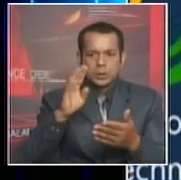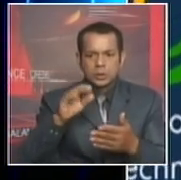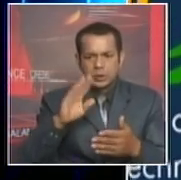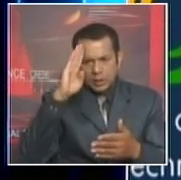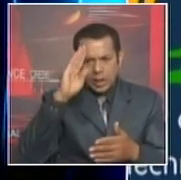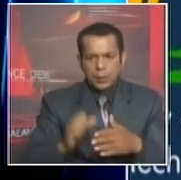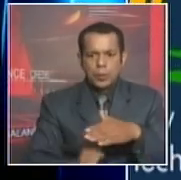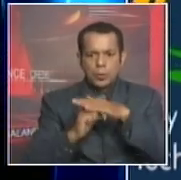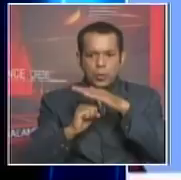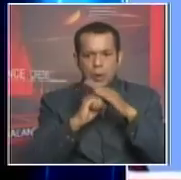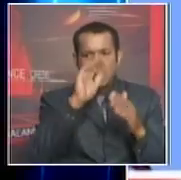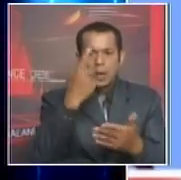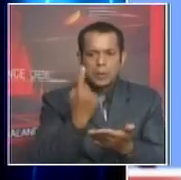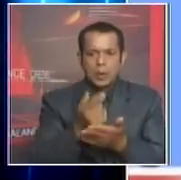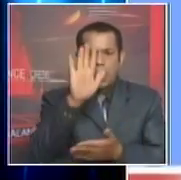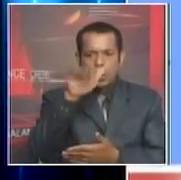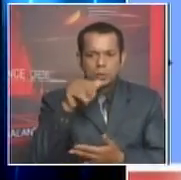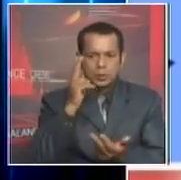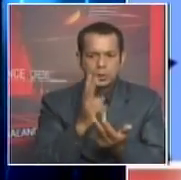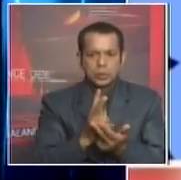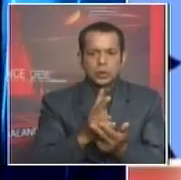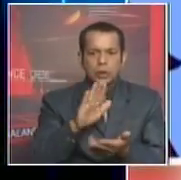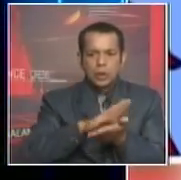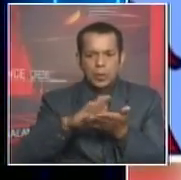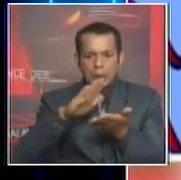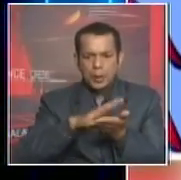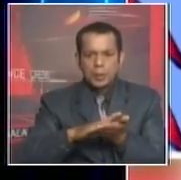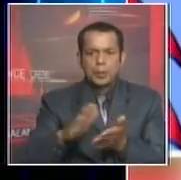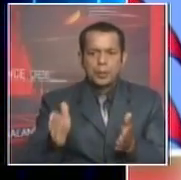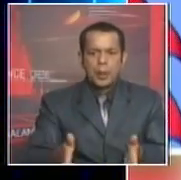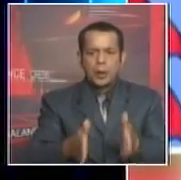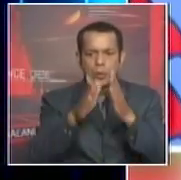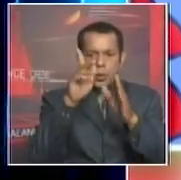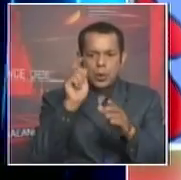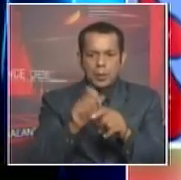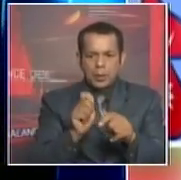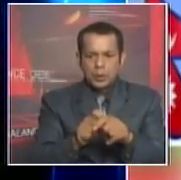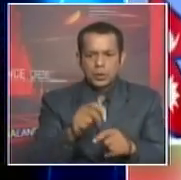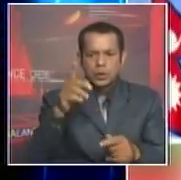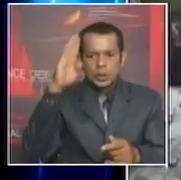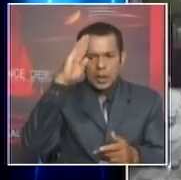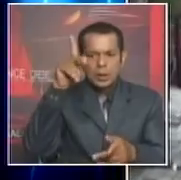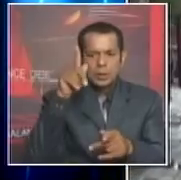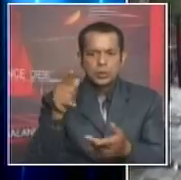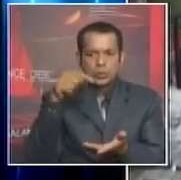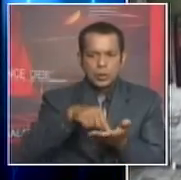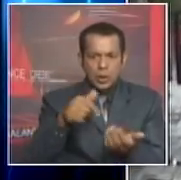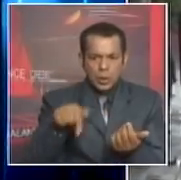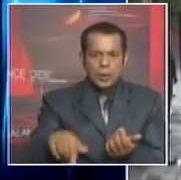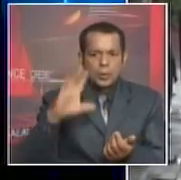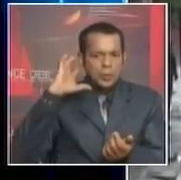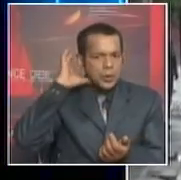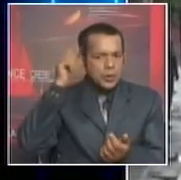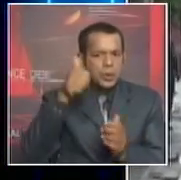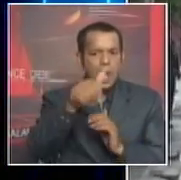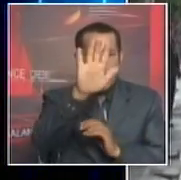प्रमुख काठमाडौँ आउँदैछन्। त्यसका लागि सहर सफा गर्ने र बाटो सहज बनाउने काम सरकारले सुरु गरेको छ, तर अहिले विदेशी